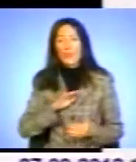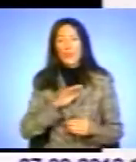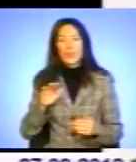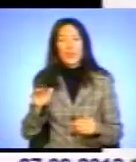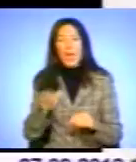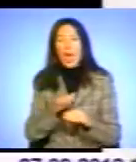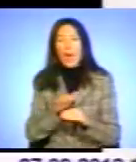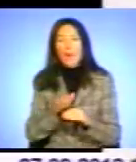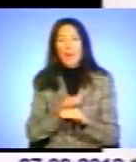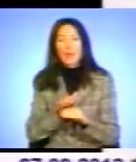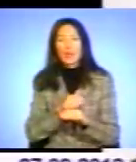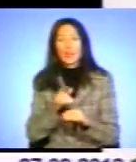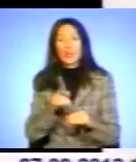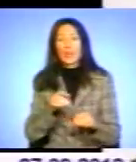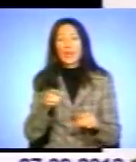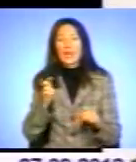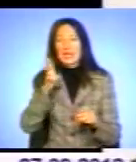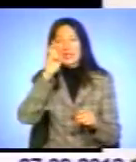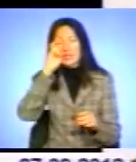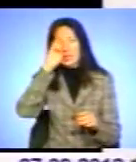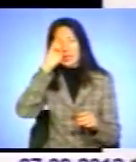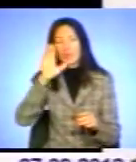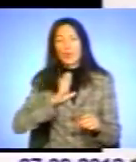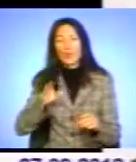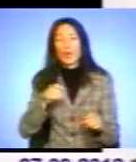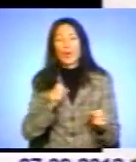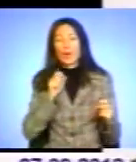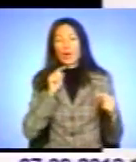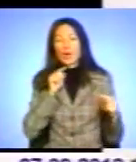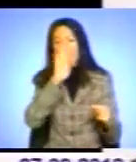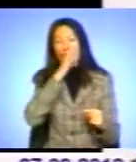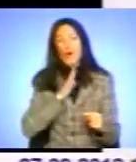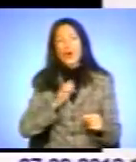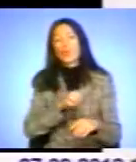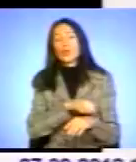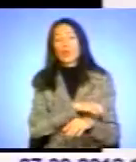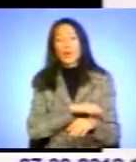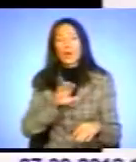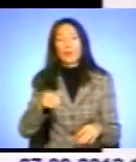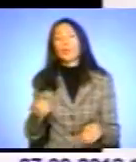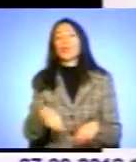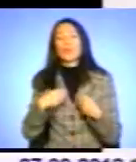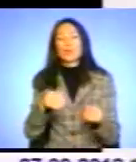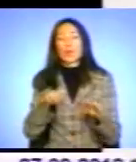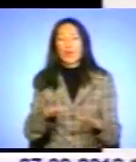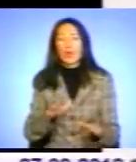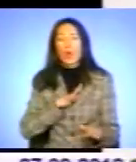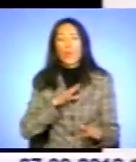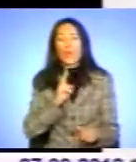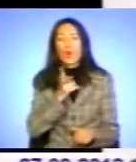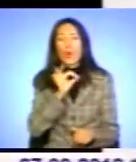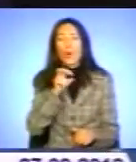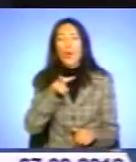царизму, став ворожим більшовикам. Після арешту і вироку у 1938 році згорів у колимських